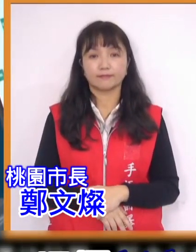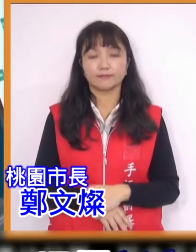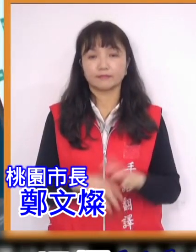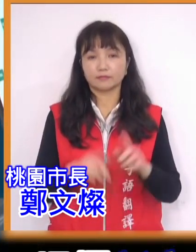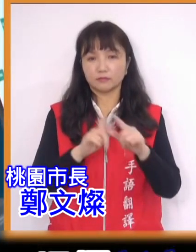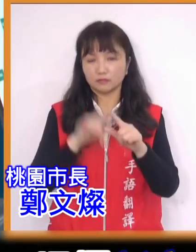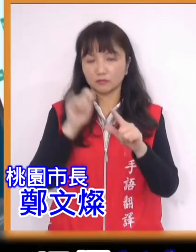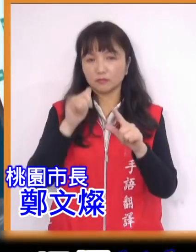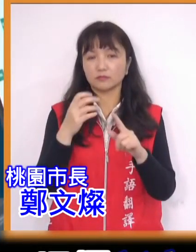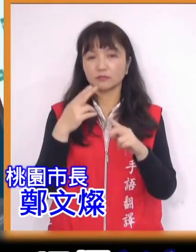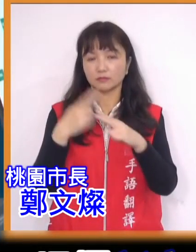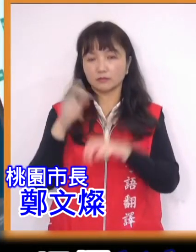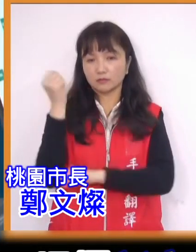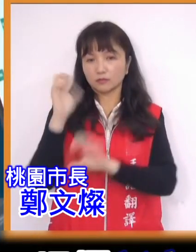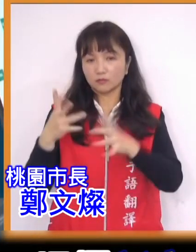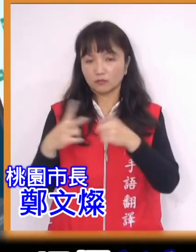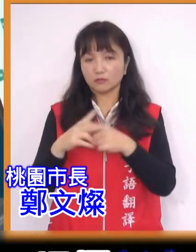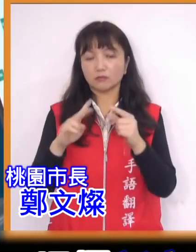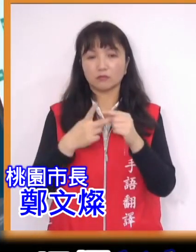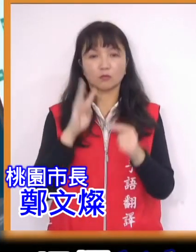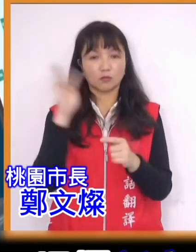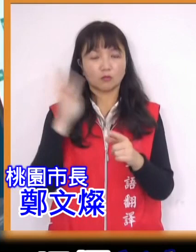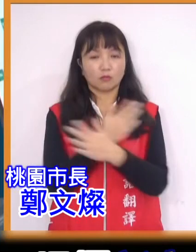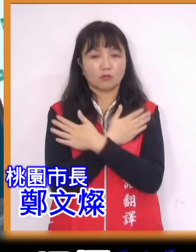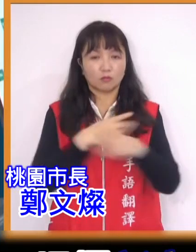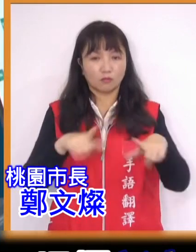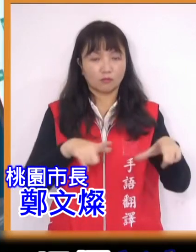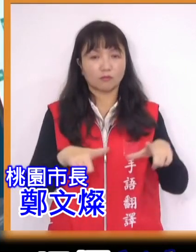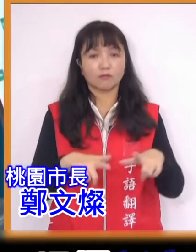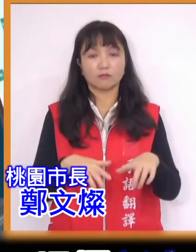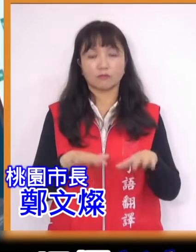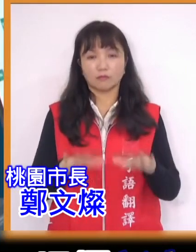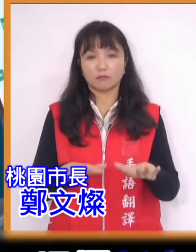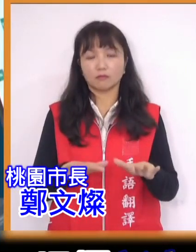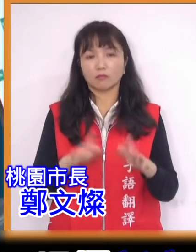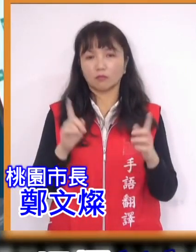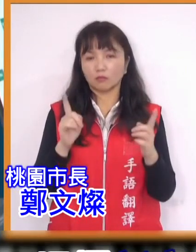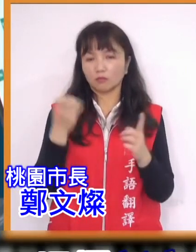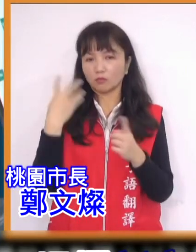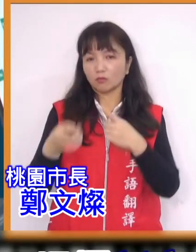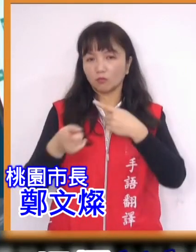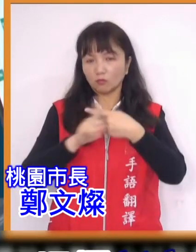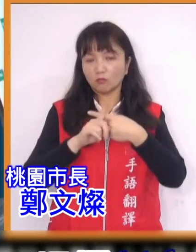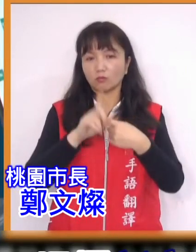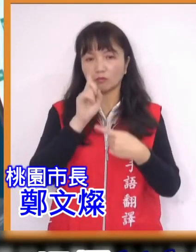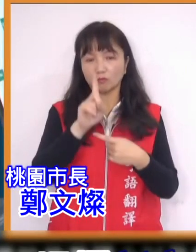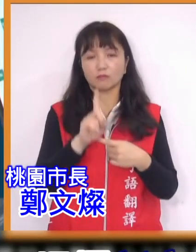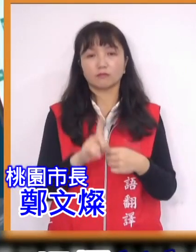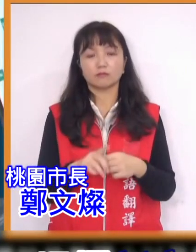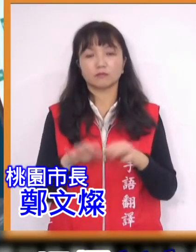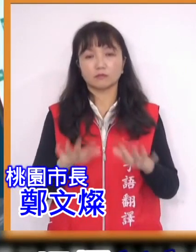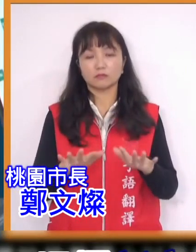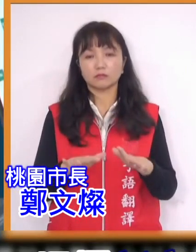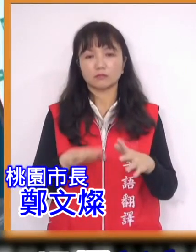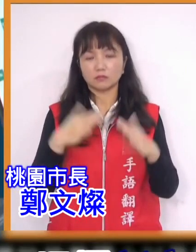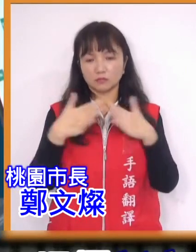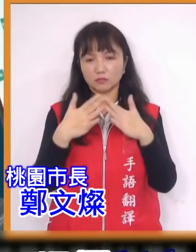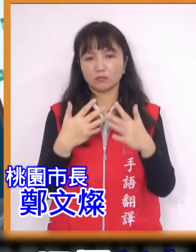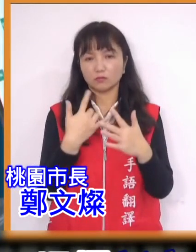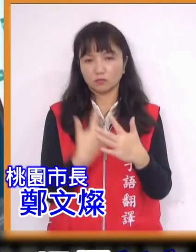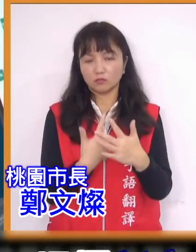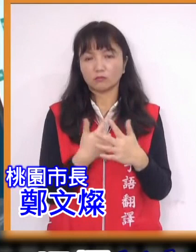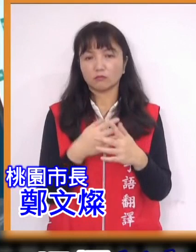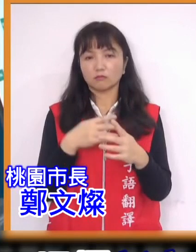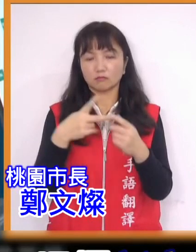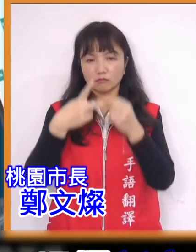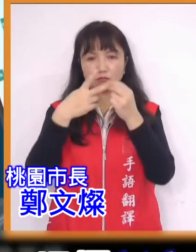中立的信义国小以及华盛顿幼儿园，那因为有这个新增确诊个案，哦，他是居隔